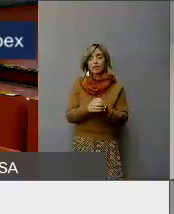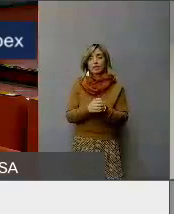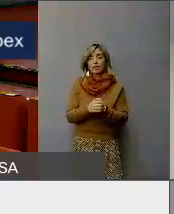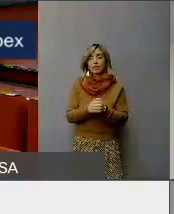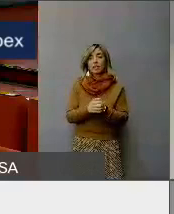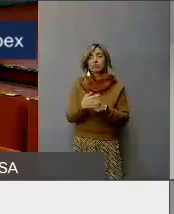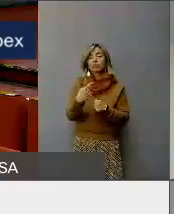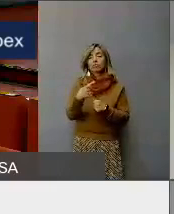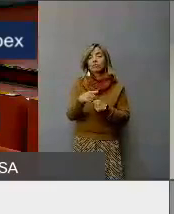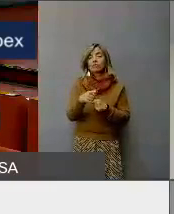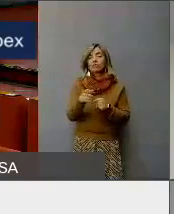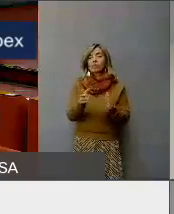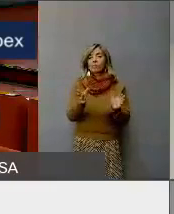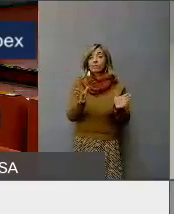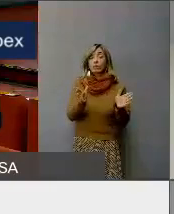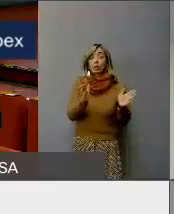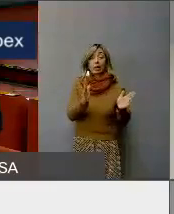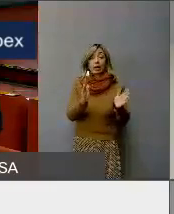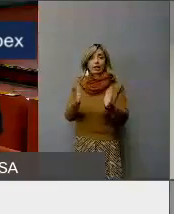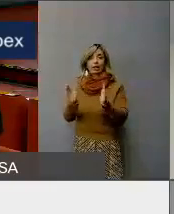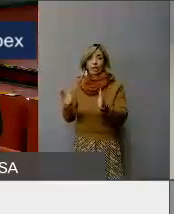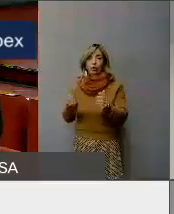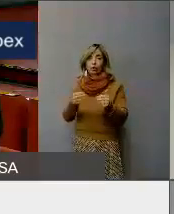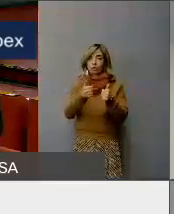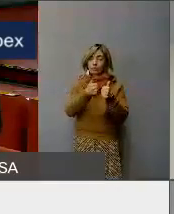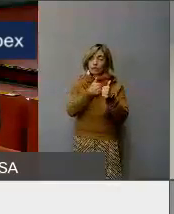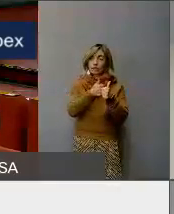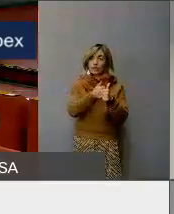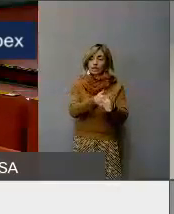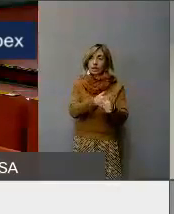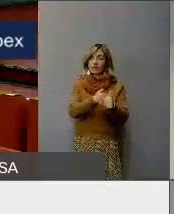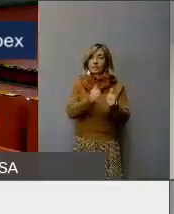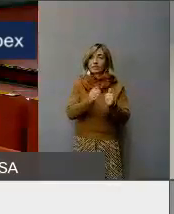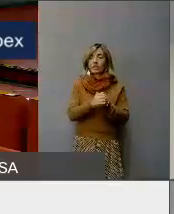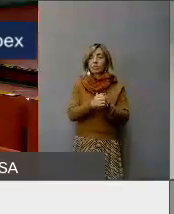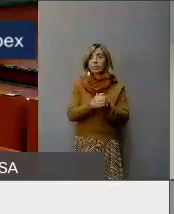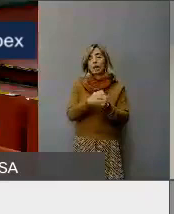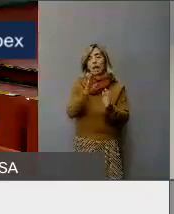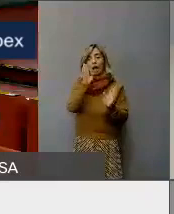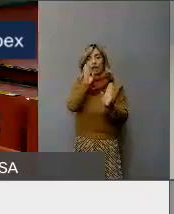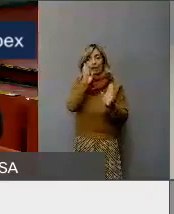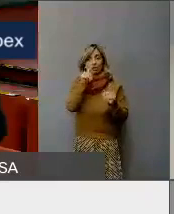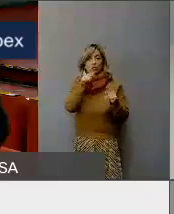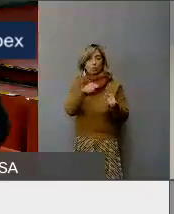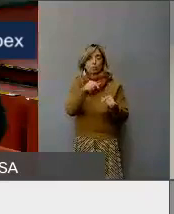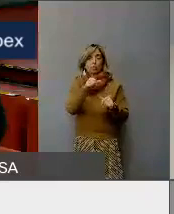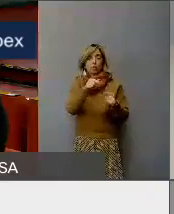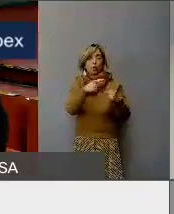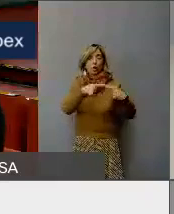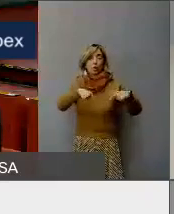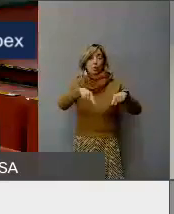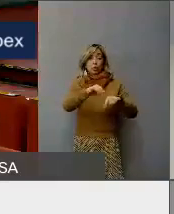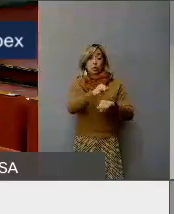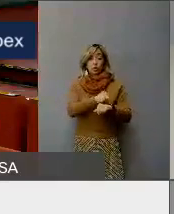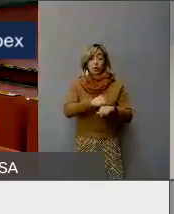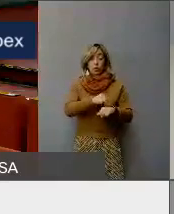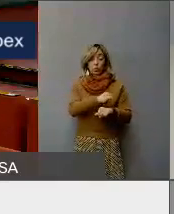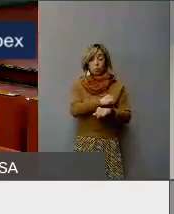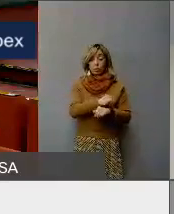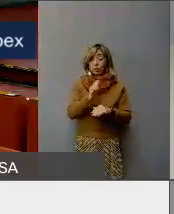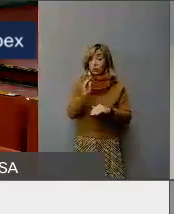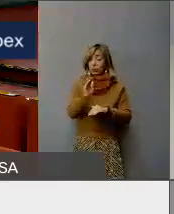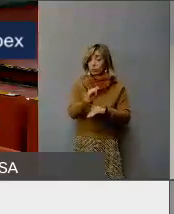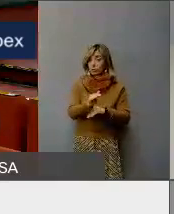categorie seguite appunto con attenzione da questo consiglio comunale nella vita di tutti i